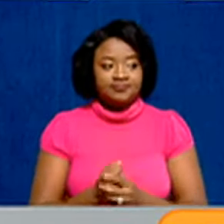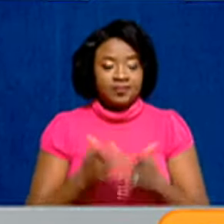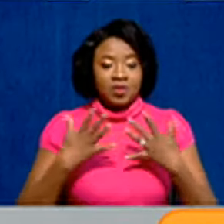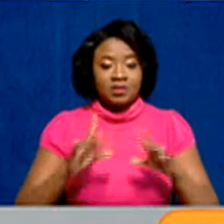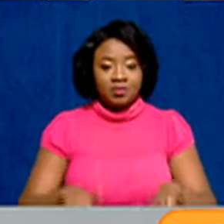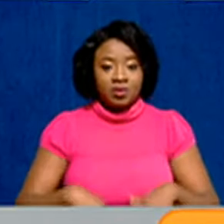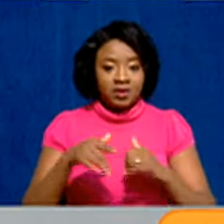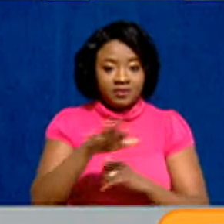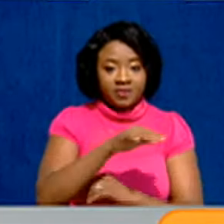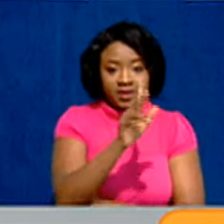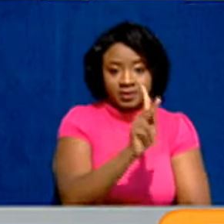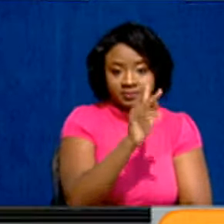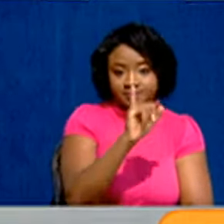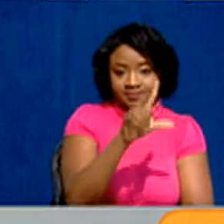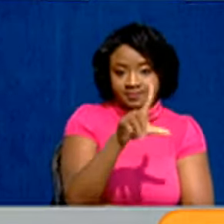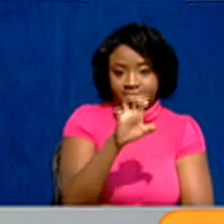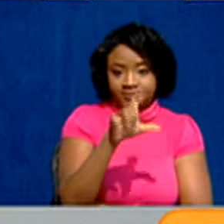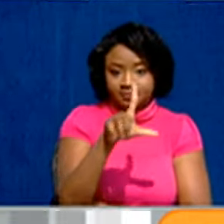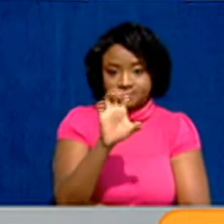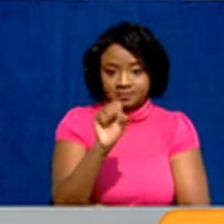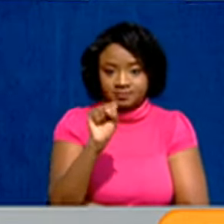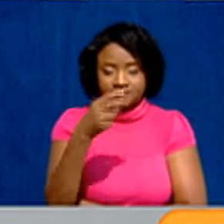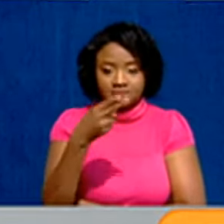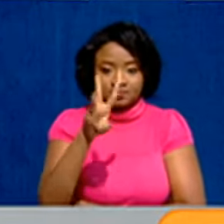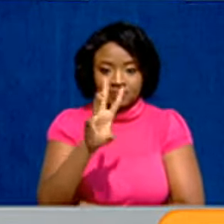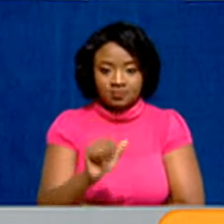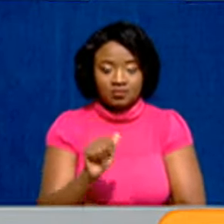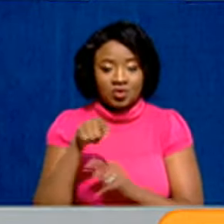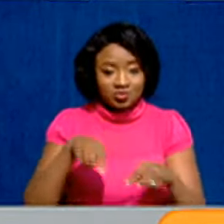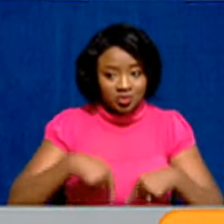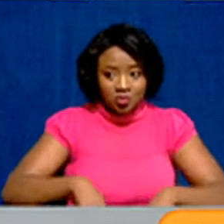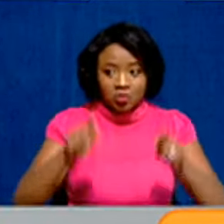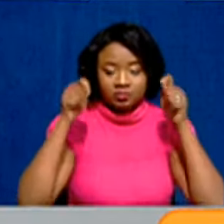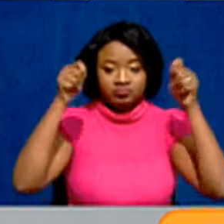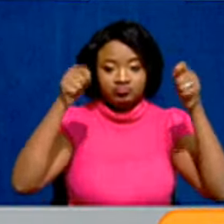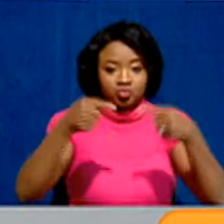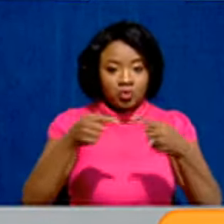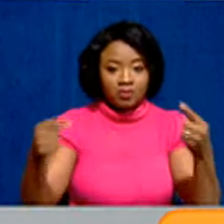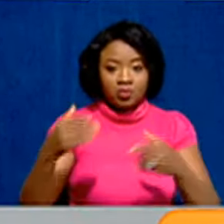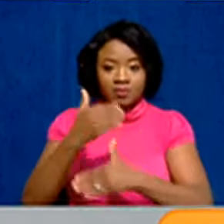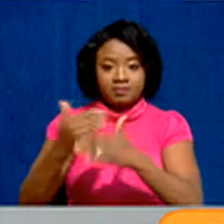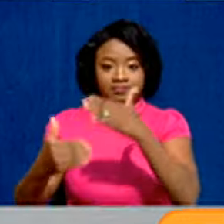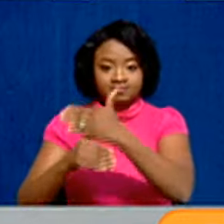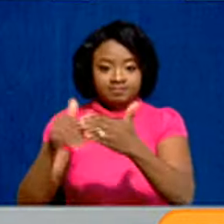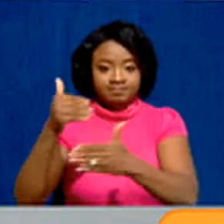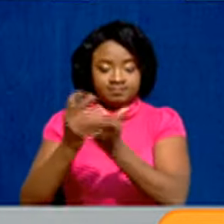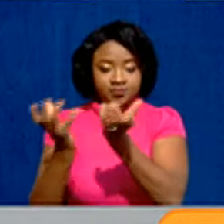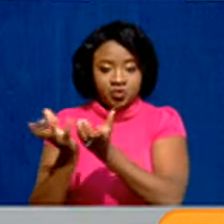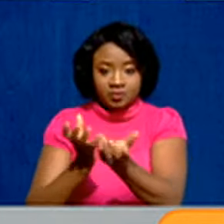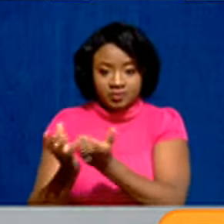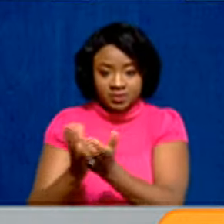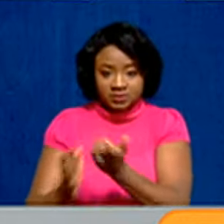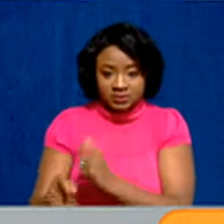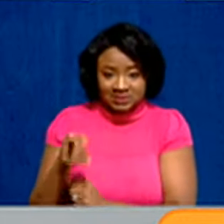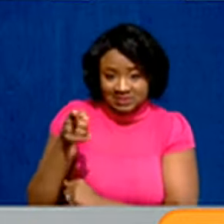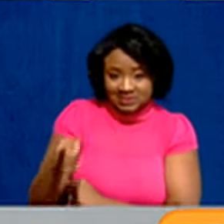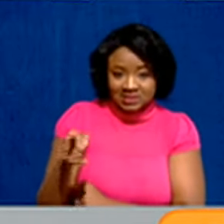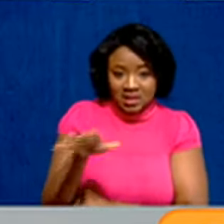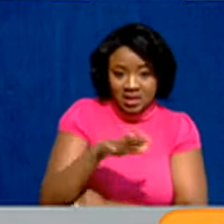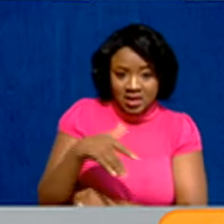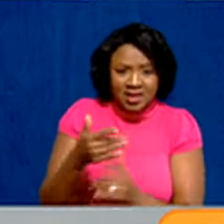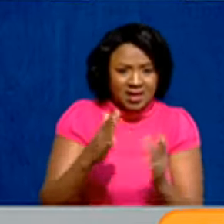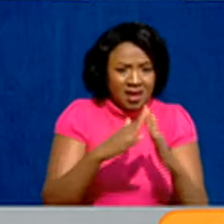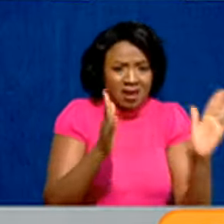Wakazi wa mtaa wa Kileleshwa hapa jijini Nairobi leo wameandamana wakipinga ujenzi wa jumba la kibiashara katika eneo hilo la makazi.